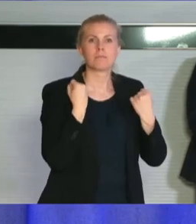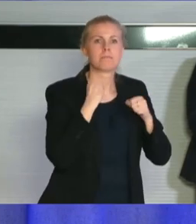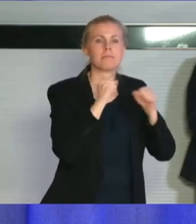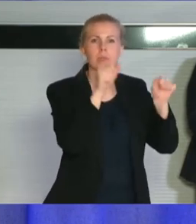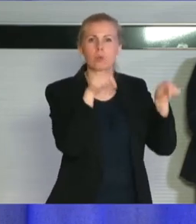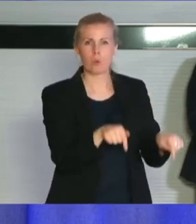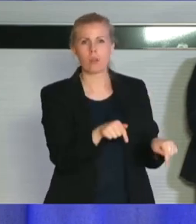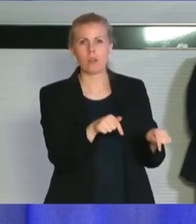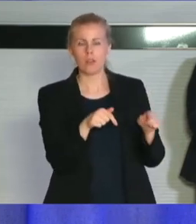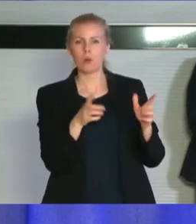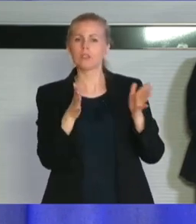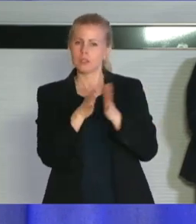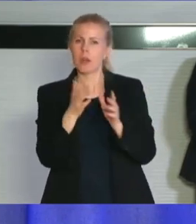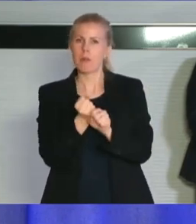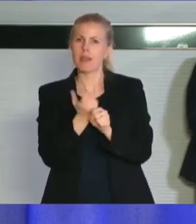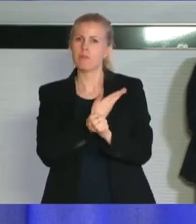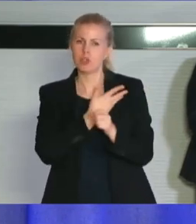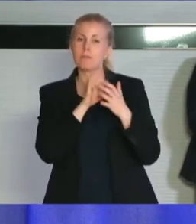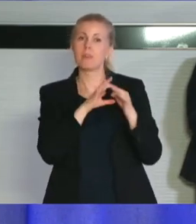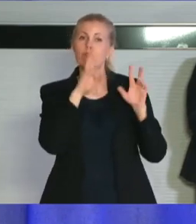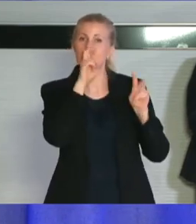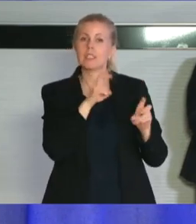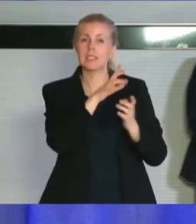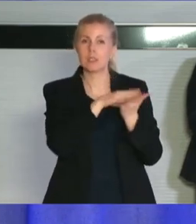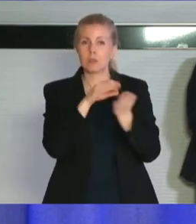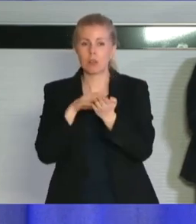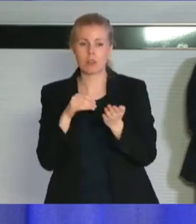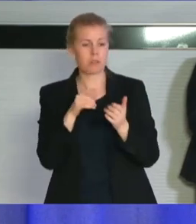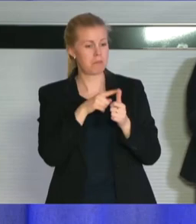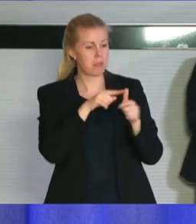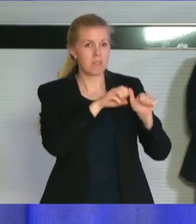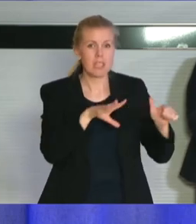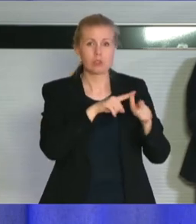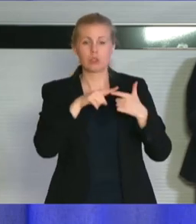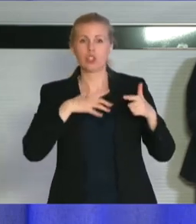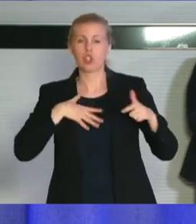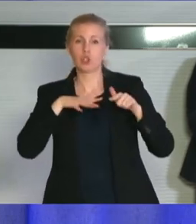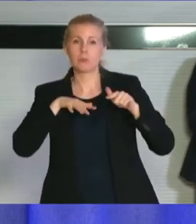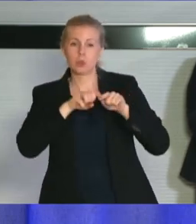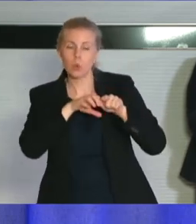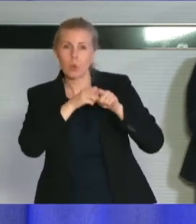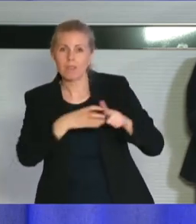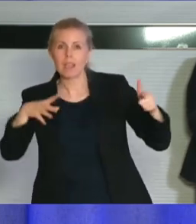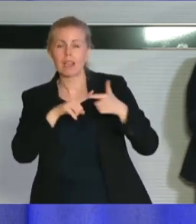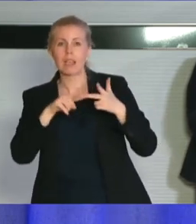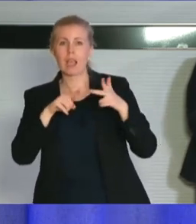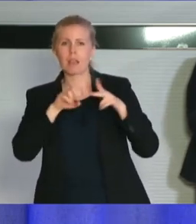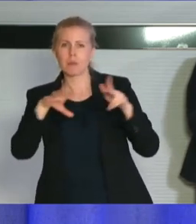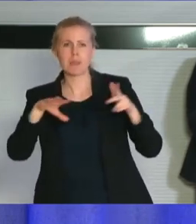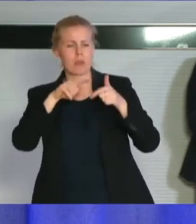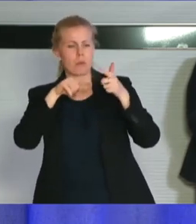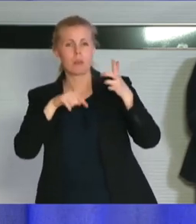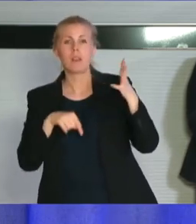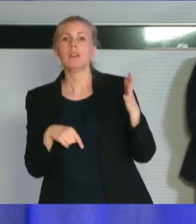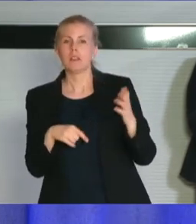om forskningsresultater, både på viruset, på sykdomsutvikling, på epidemiologien og hele dette bildet.